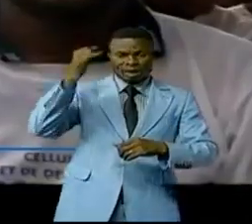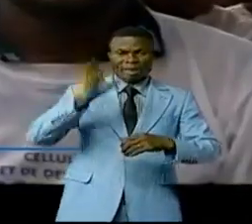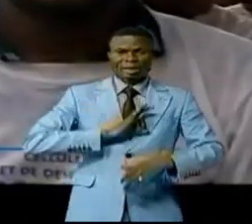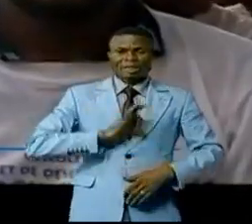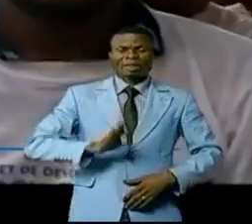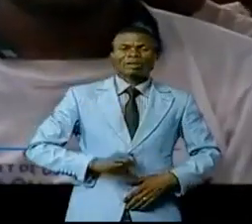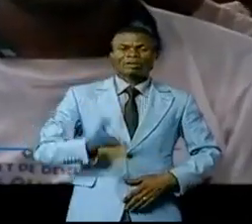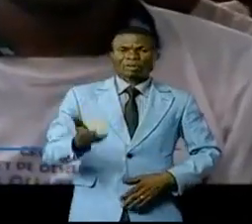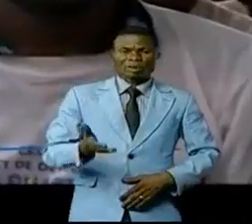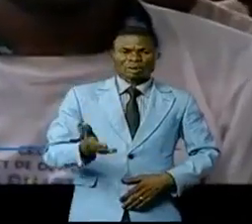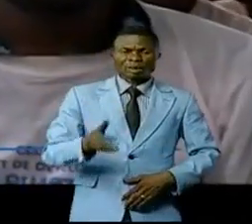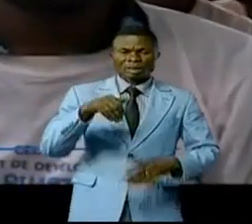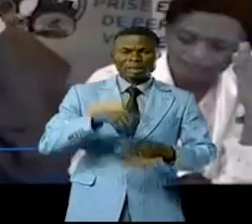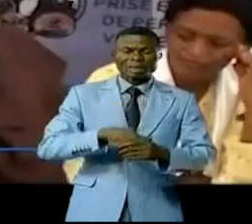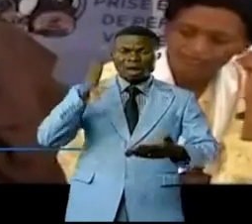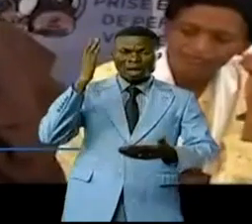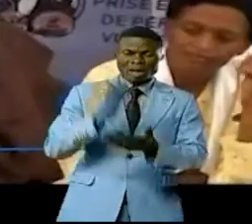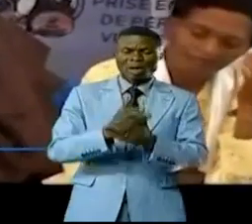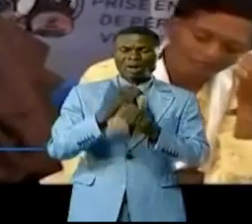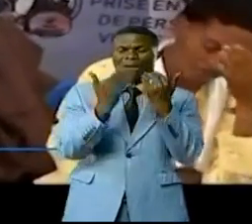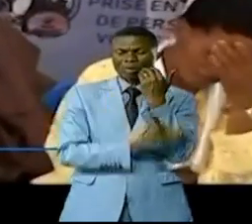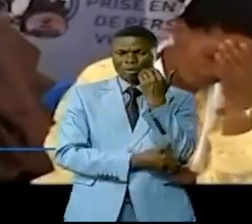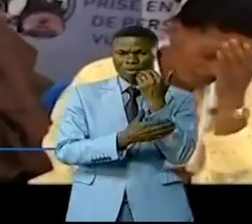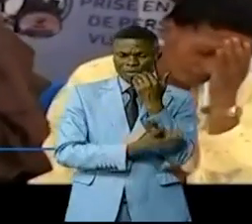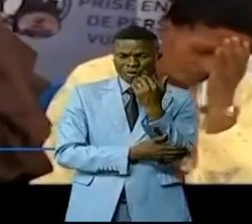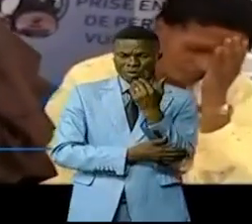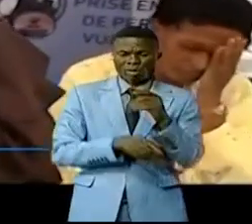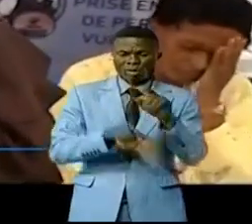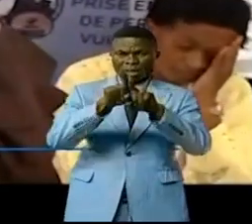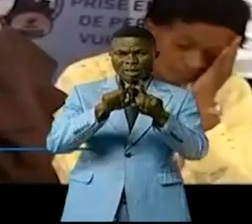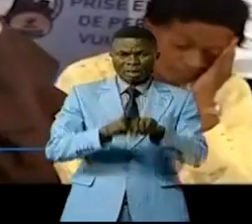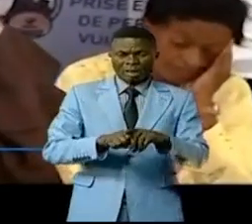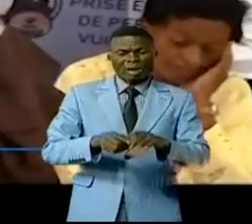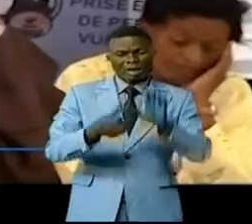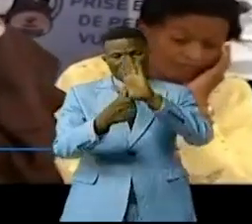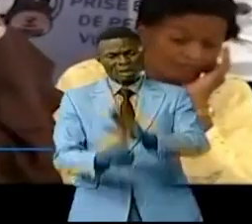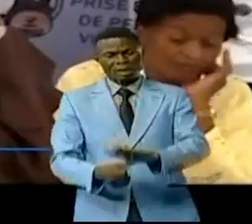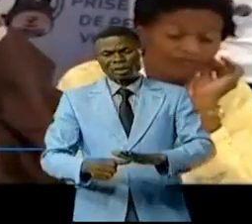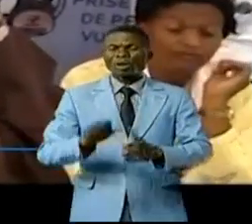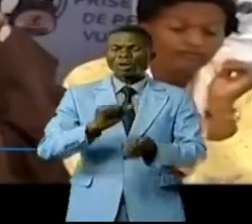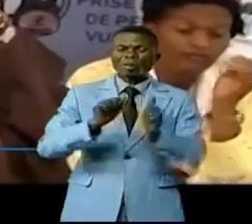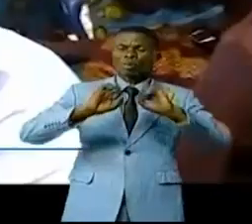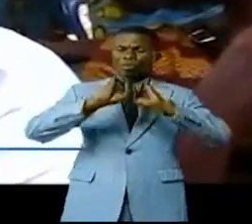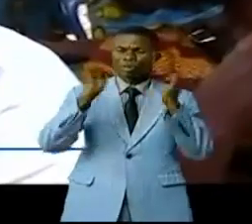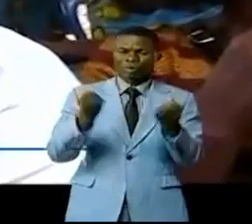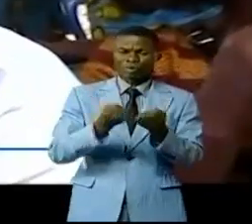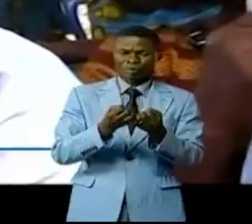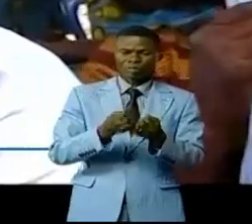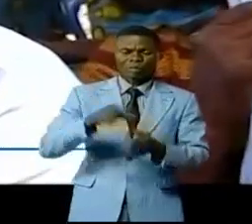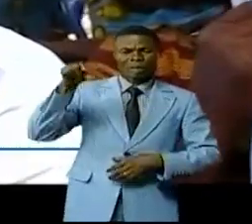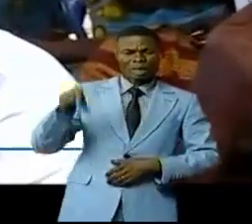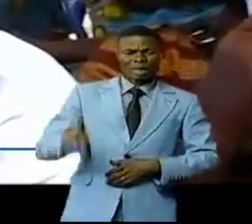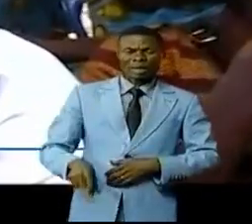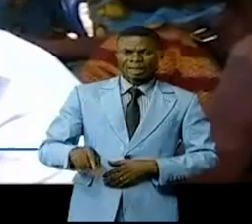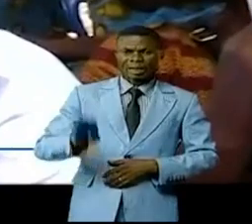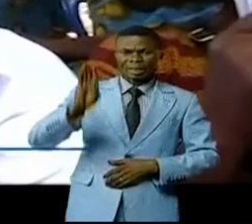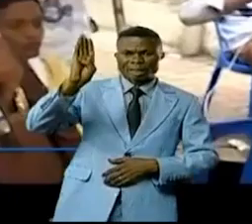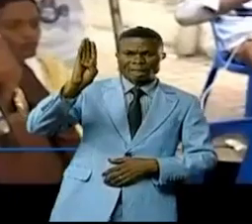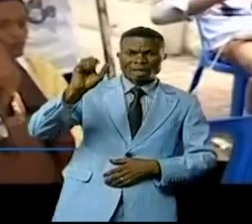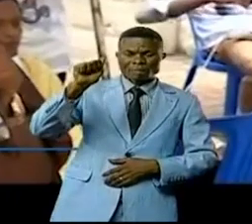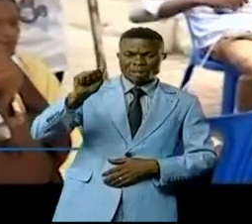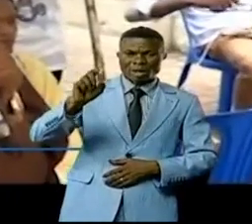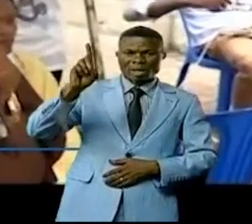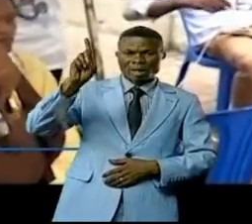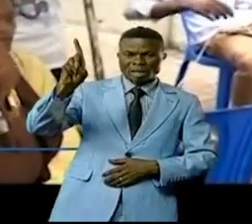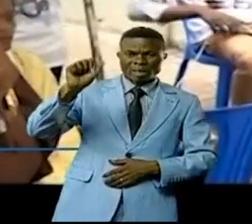Félix-Antoine Tshisekedi dans la lutte contre la pauvreté et les inégalités sociales. Le quartier Badara dans la commune de Kimbanseka a été